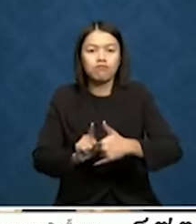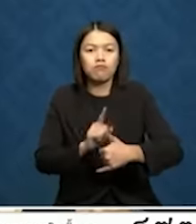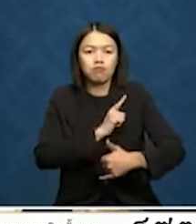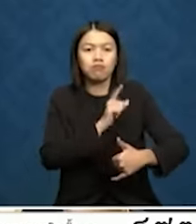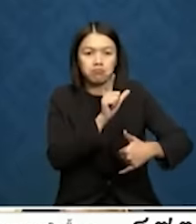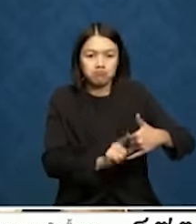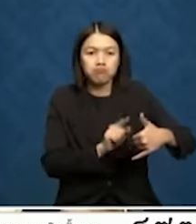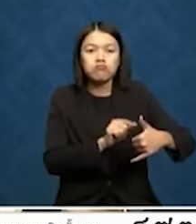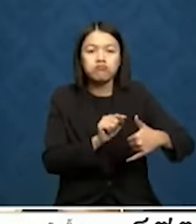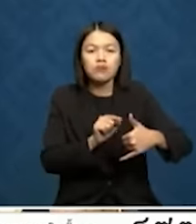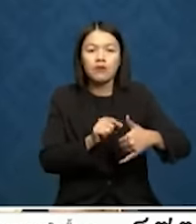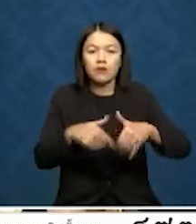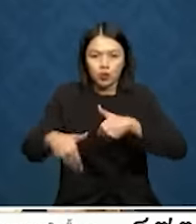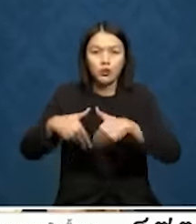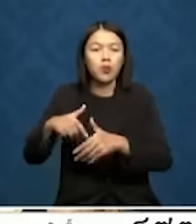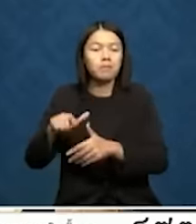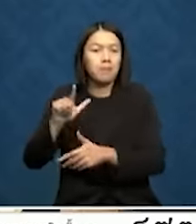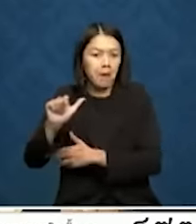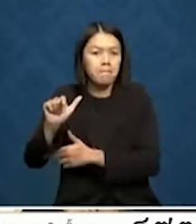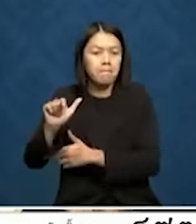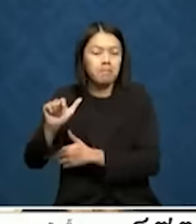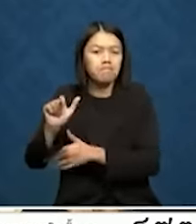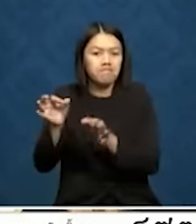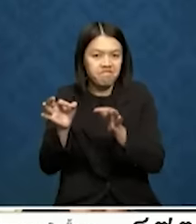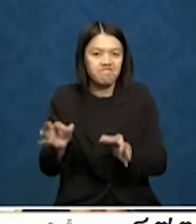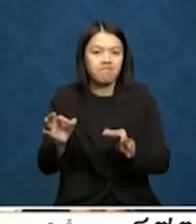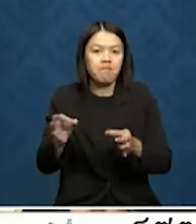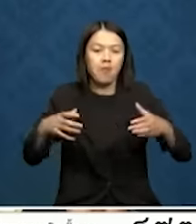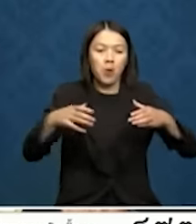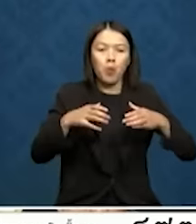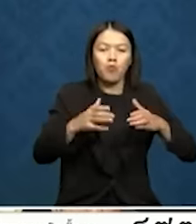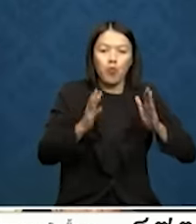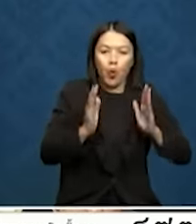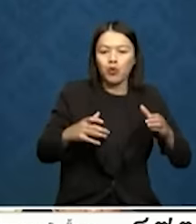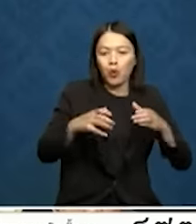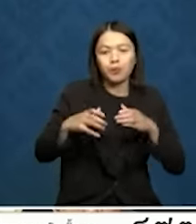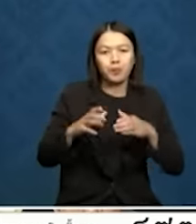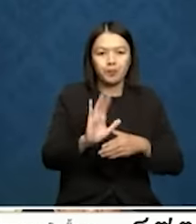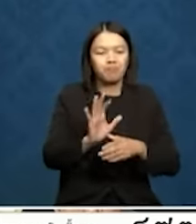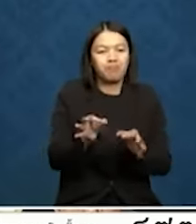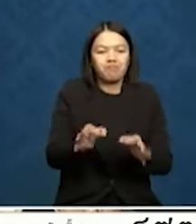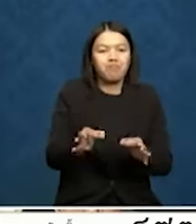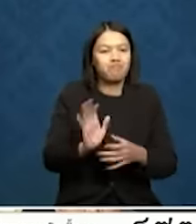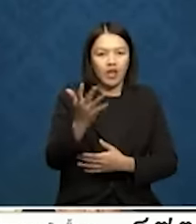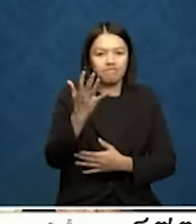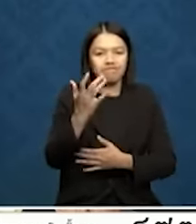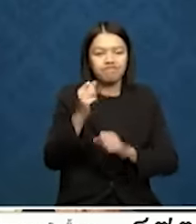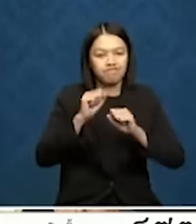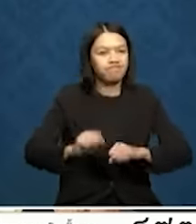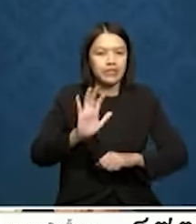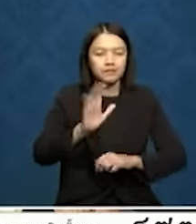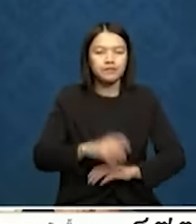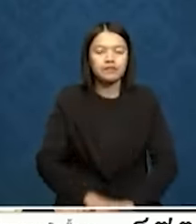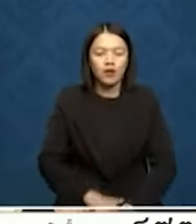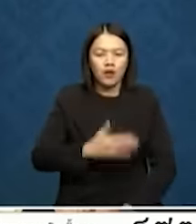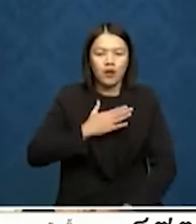ของนักการเมืองให้ประชาชนเป็นผู้ตัดสินไม่ใช่องค์คณะกลุ่มคนไม่กี่คนเป็นผู้ตัดสิน ผมเชื่อว่าเราเห